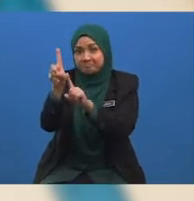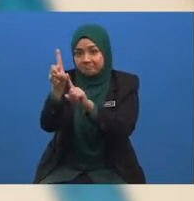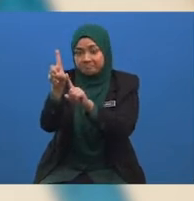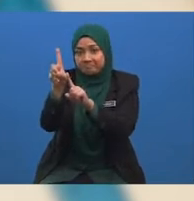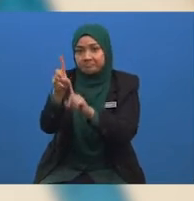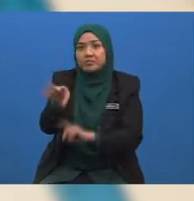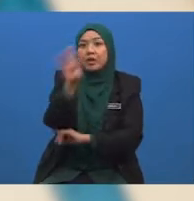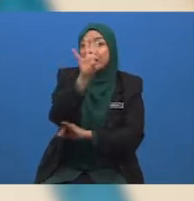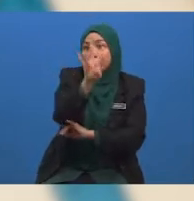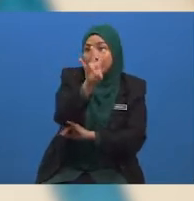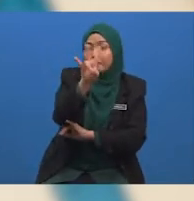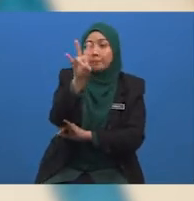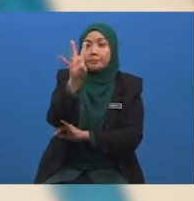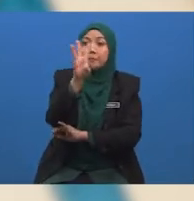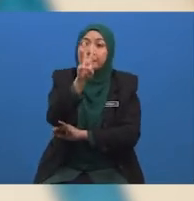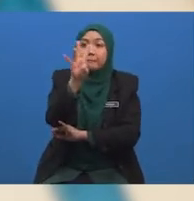61,